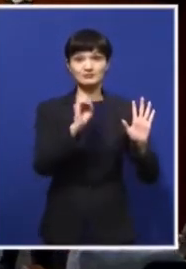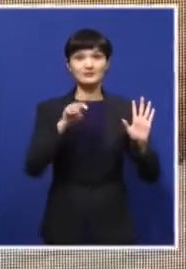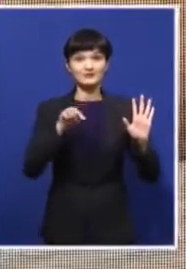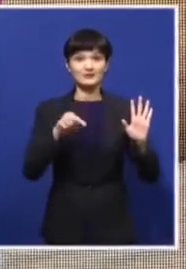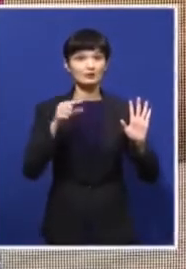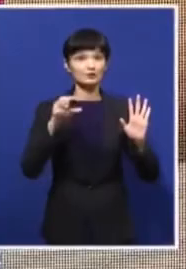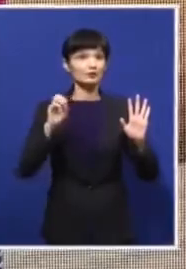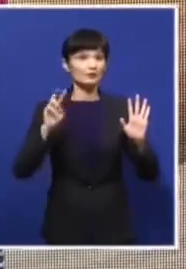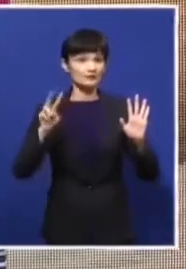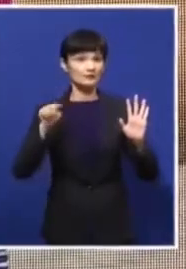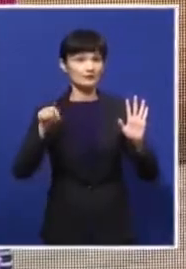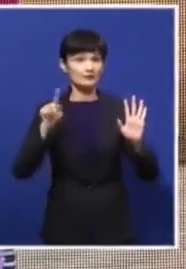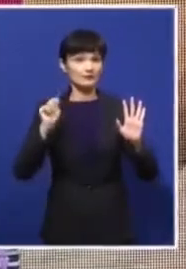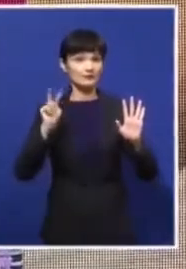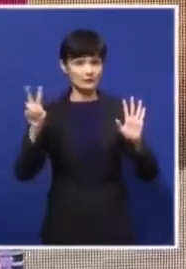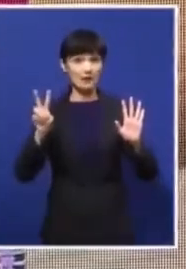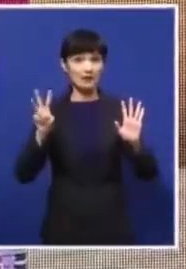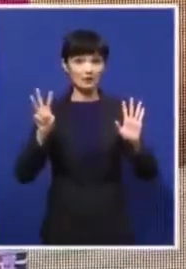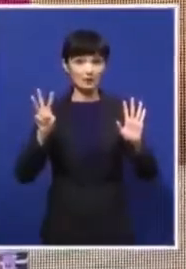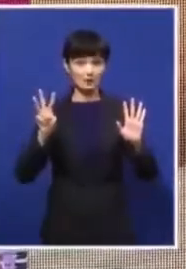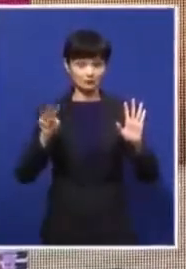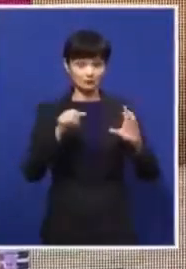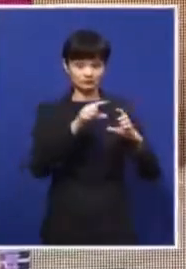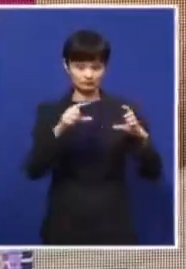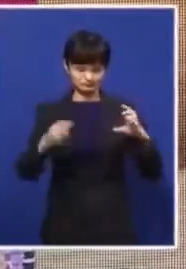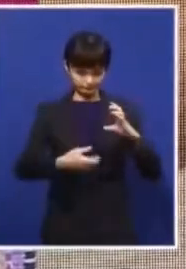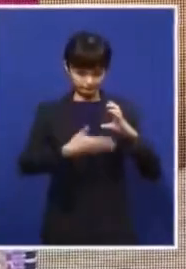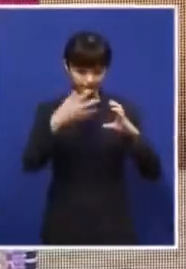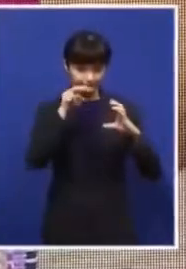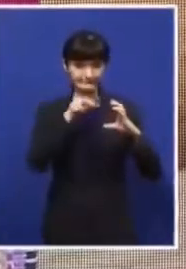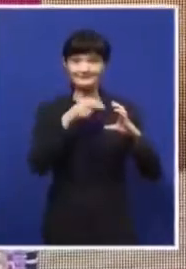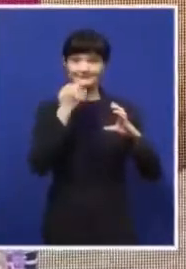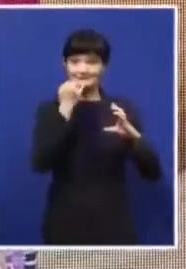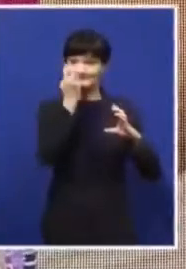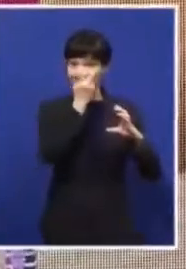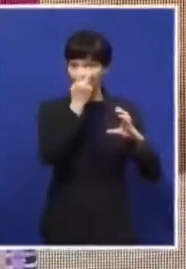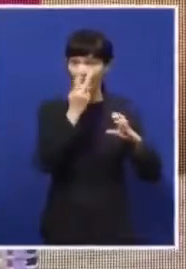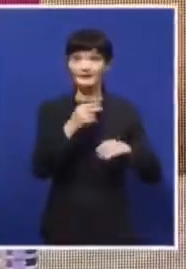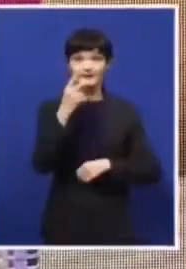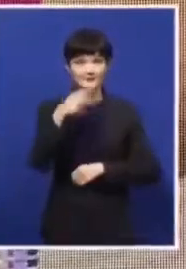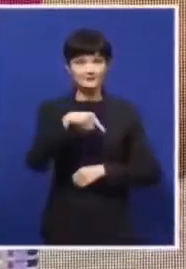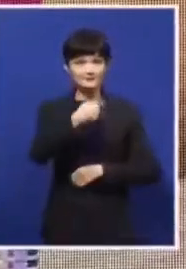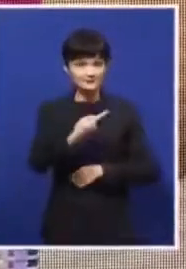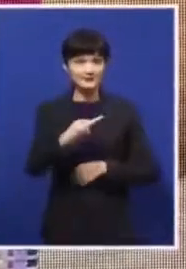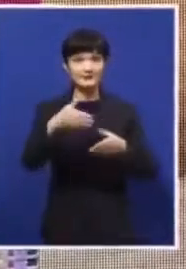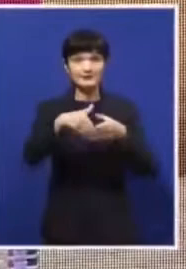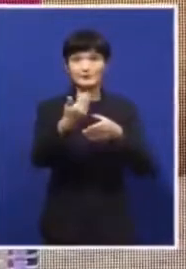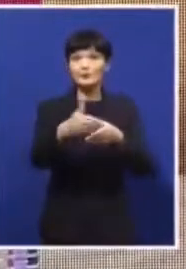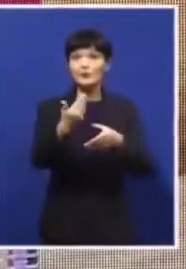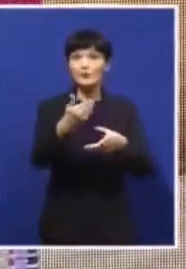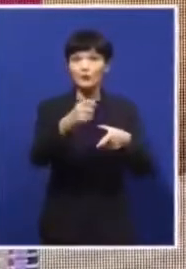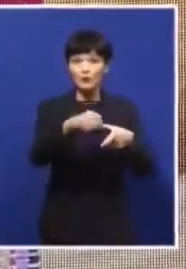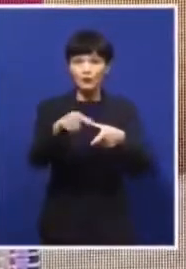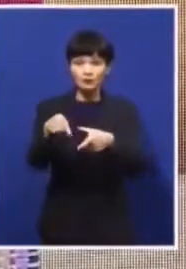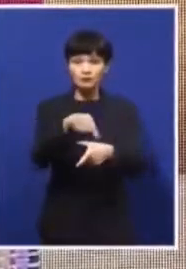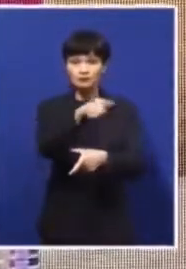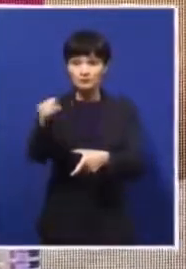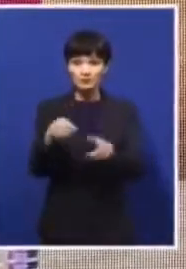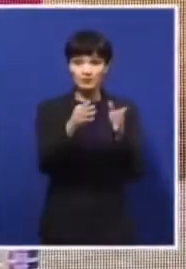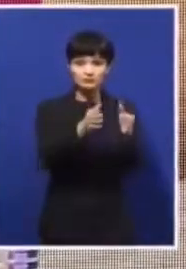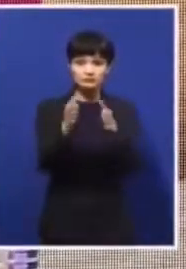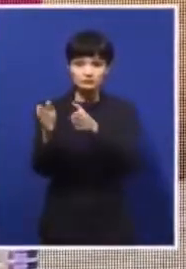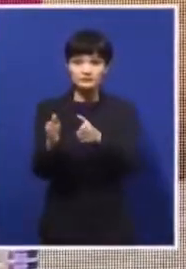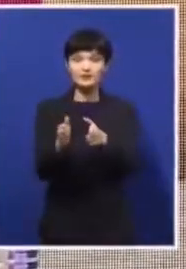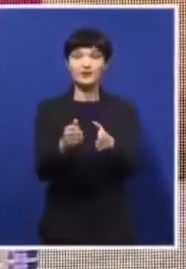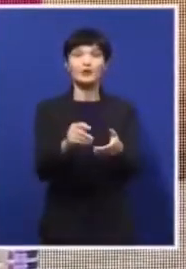5000.gov.tw 来查询以外，各个发卡机构哈，你可以跟他去做询问，因为发卡机构本身它也有很大的这